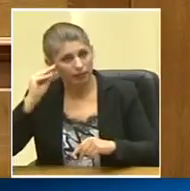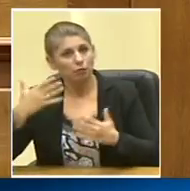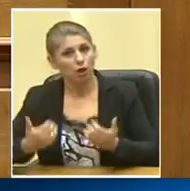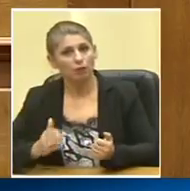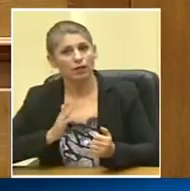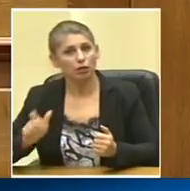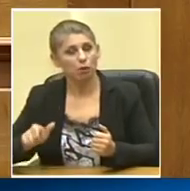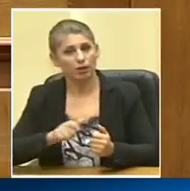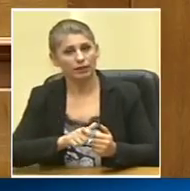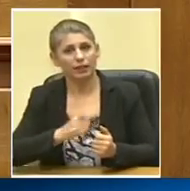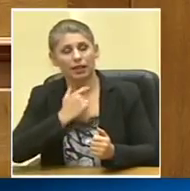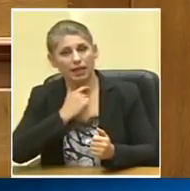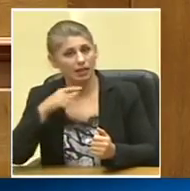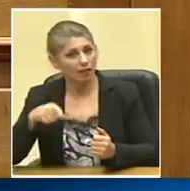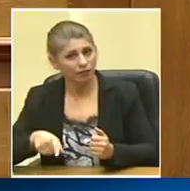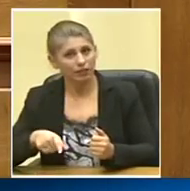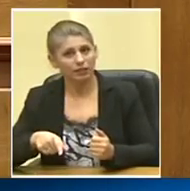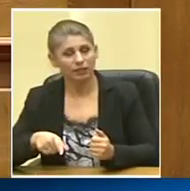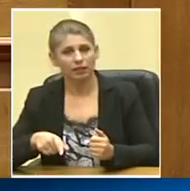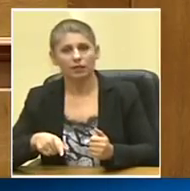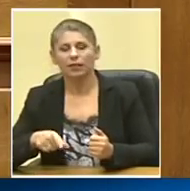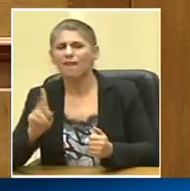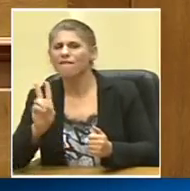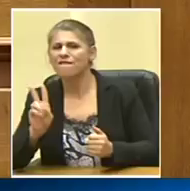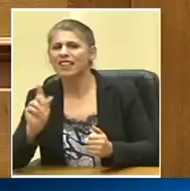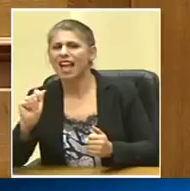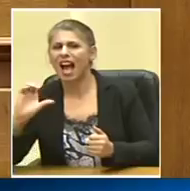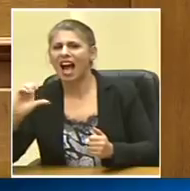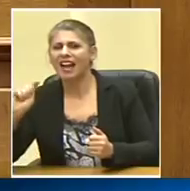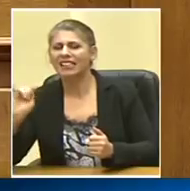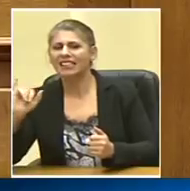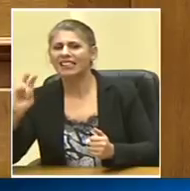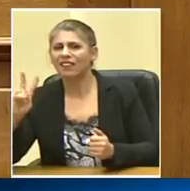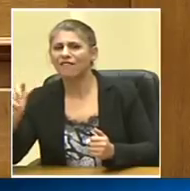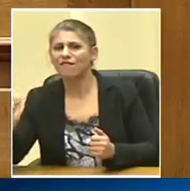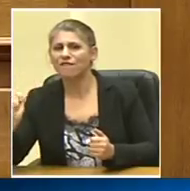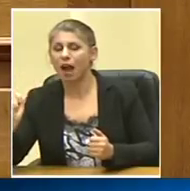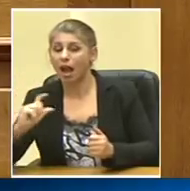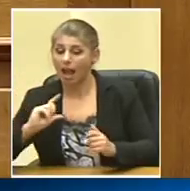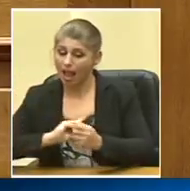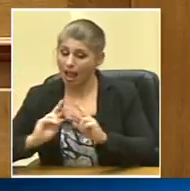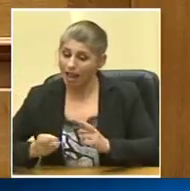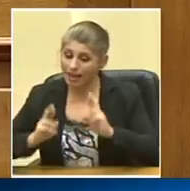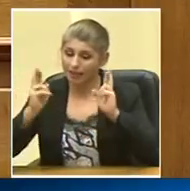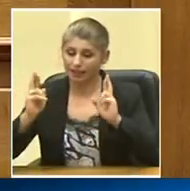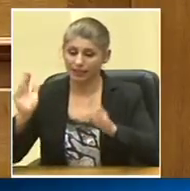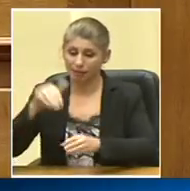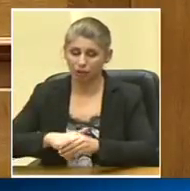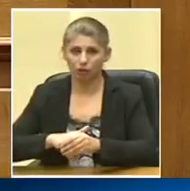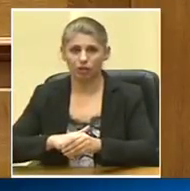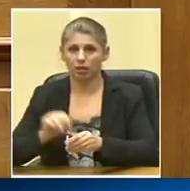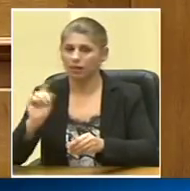πολίτη. Η ανάγκη αυτή, η βήτα άκτιβα, η ενεργή συμμετοχή του να χαρακτηρίζει την πολιτική του συμπεριφορά και να μην είναι